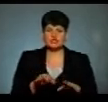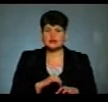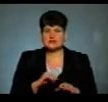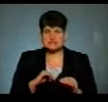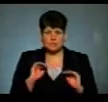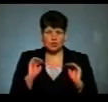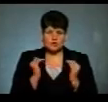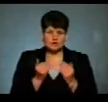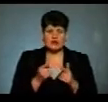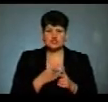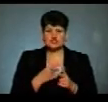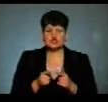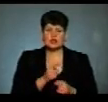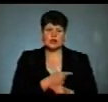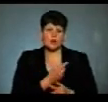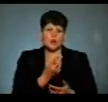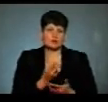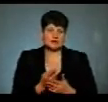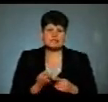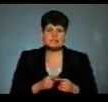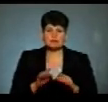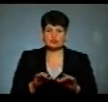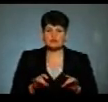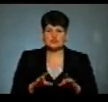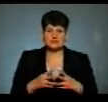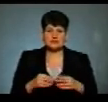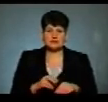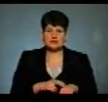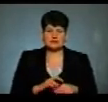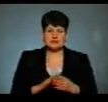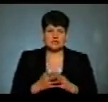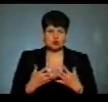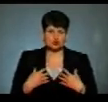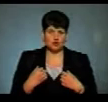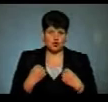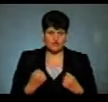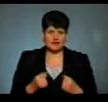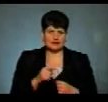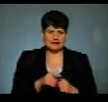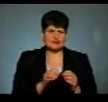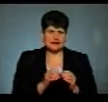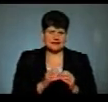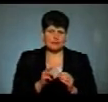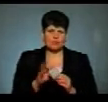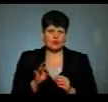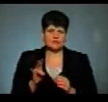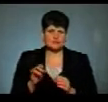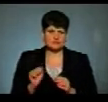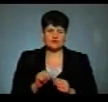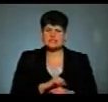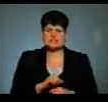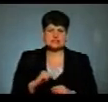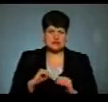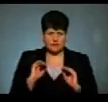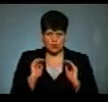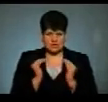чи в госпіталь – це буде вирішувати сімейний лікар від стану здоров'я. Ці 10, що з Монастириська? Вони поки що на